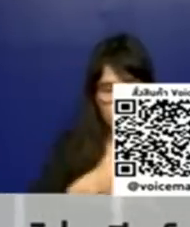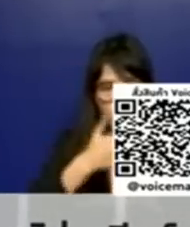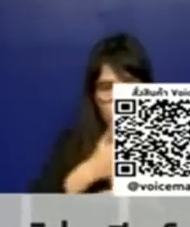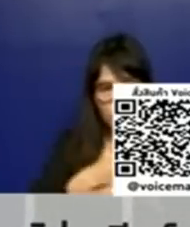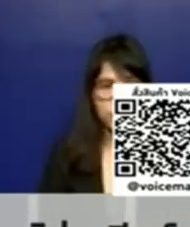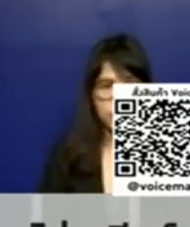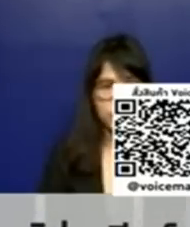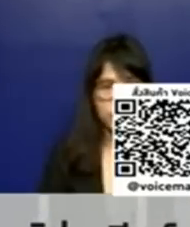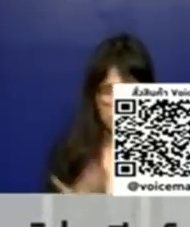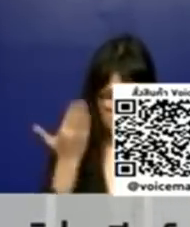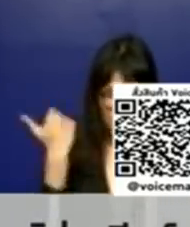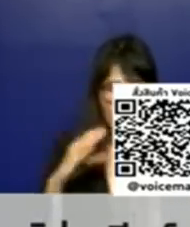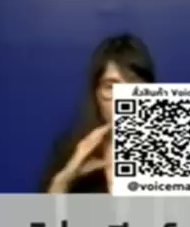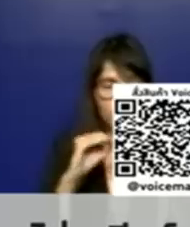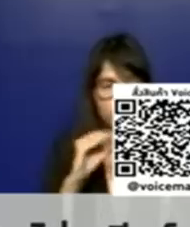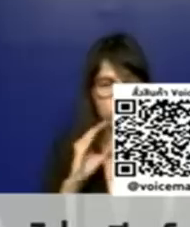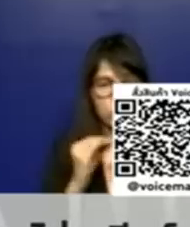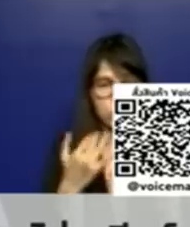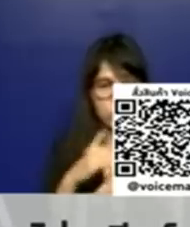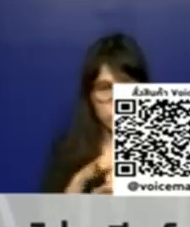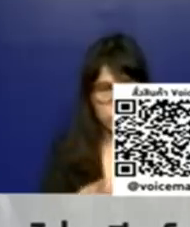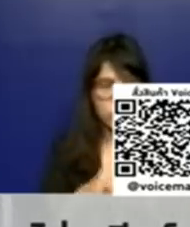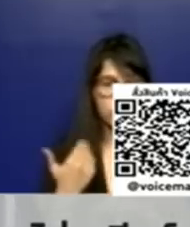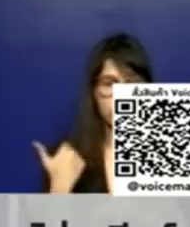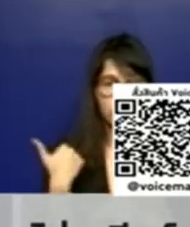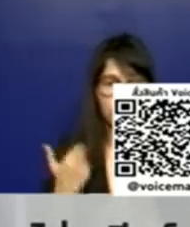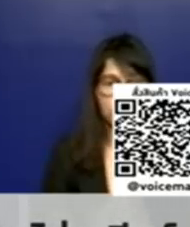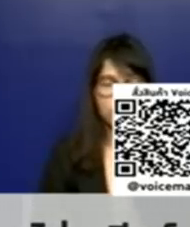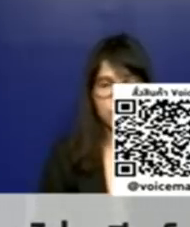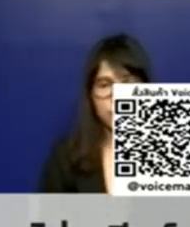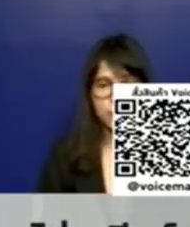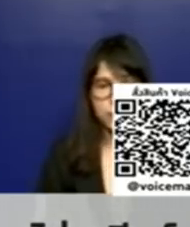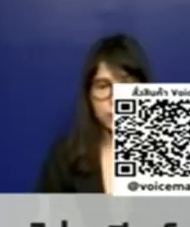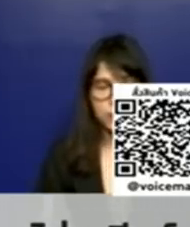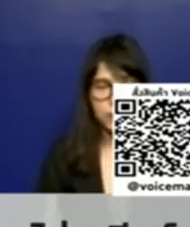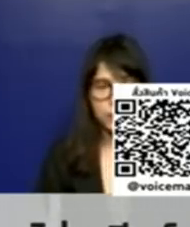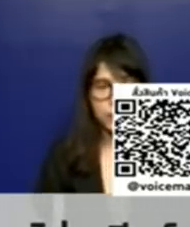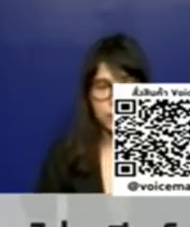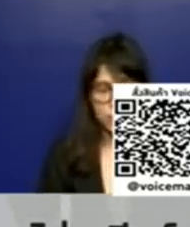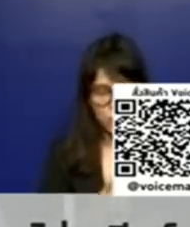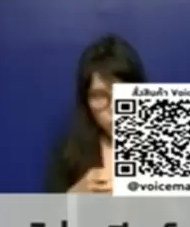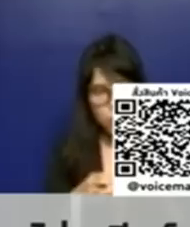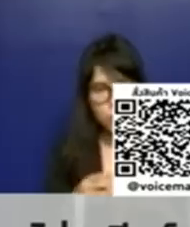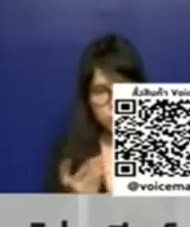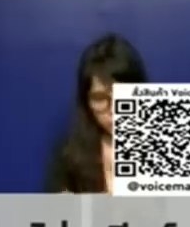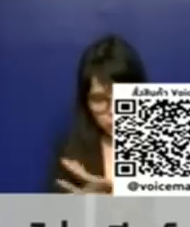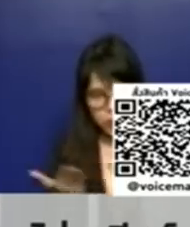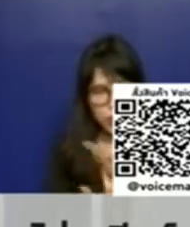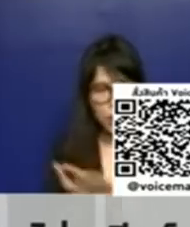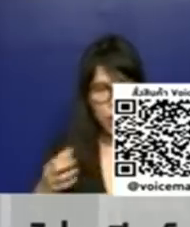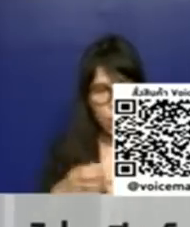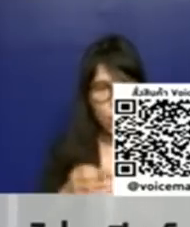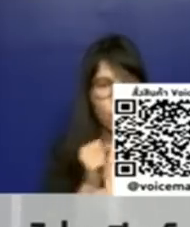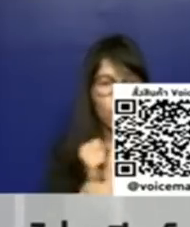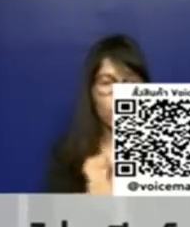งขนาดสสพรรคประชาธิปัตย์เดียวเนี่ยยังไม่ยอมตกมือให้อีก3คนเลย ครับแล้วก็เรื่องของปัญหารถไฟฟ้าสายต่างๆครับและระบบคมนาคมสีเขียว